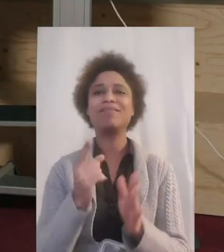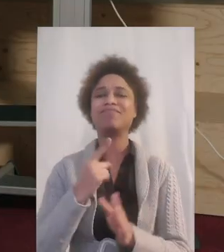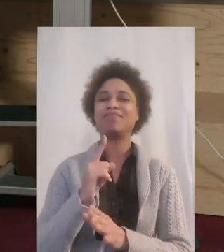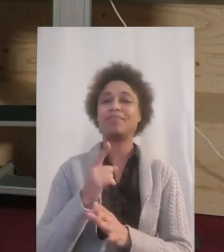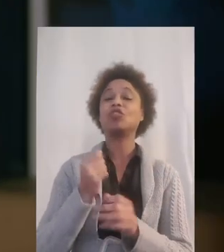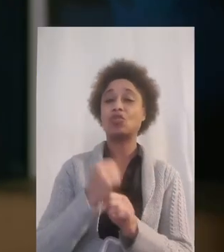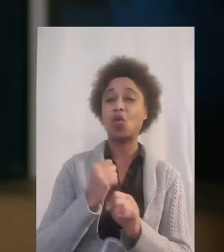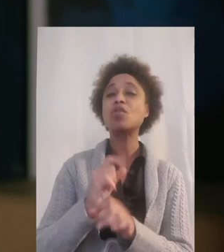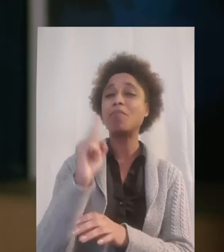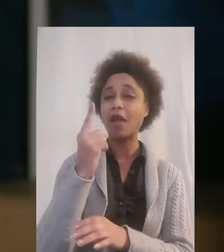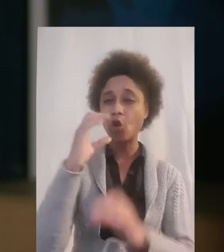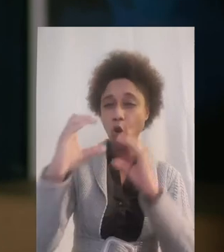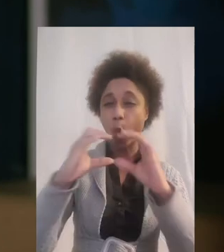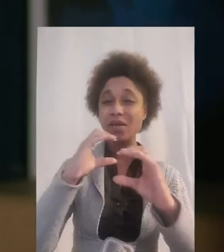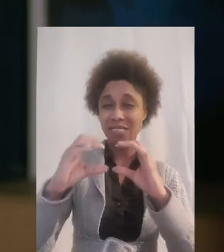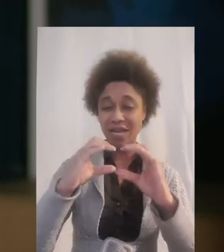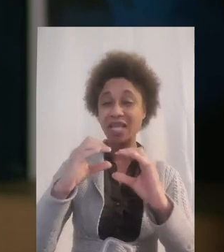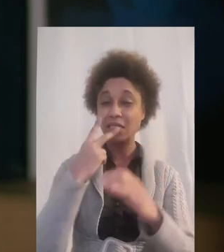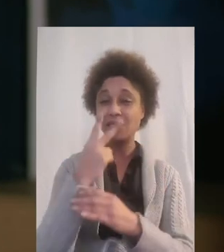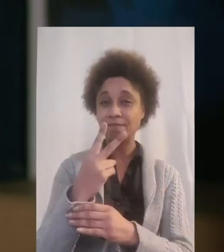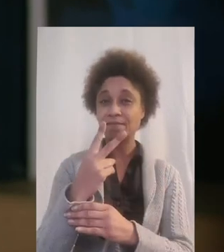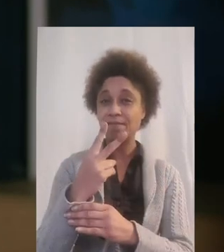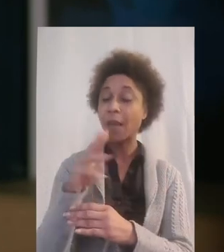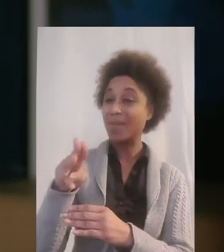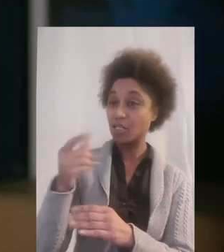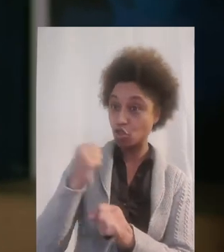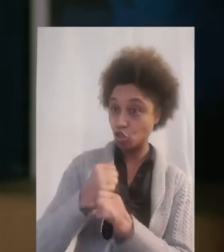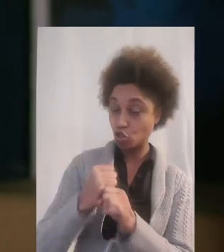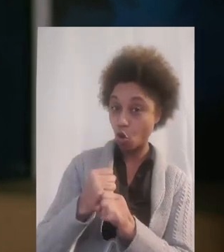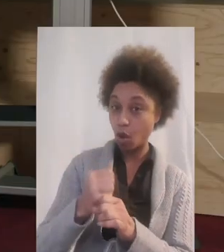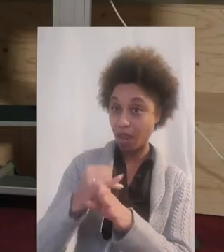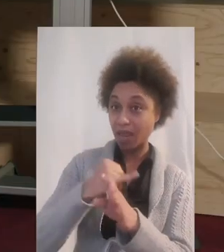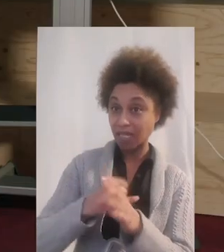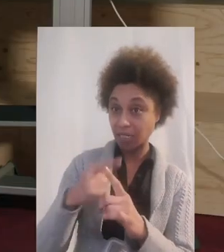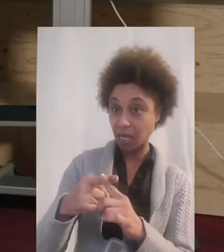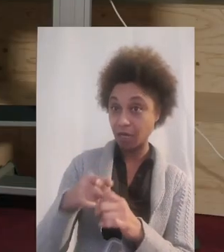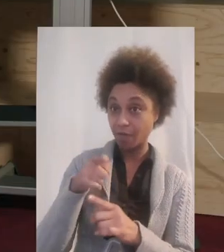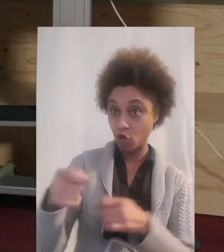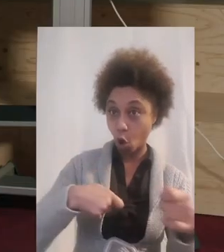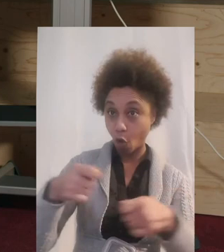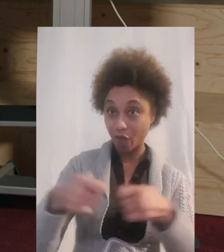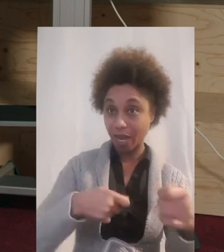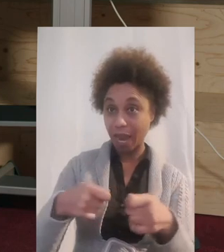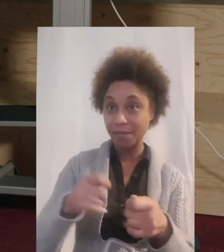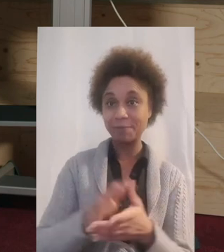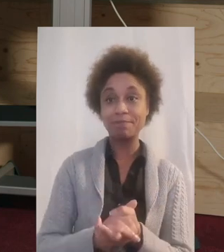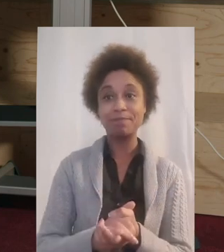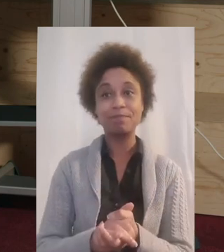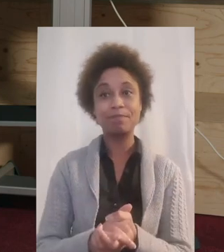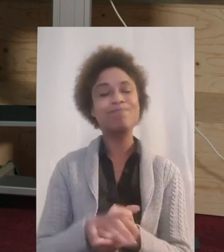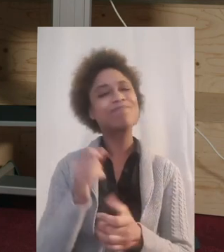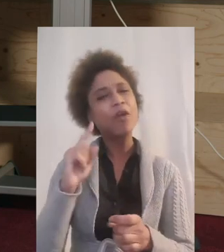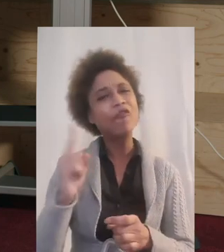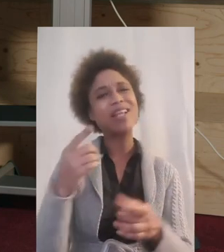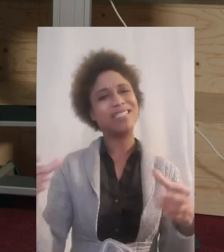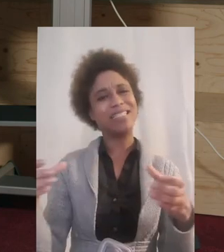communicatie komt wel duidelijk naar voren. Marianne, jij tot slot nog één tip voor de overheid? Ja, ga vooral